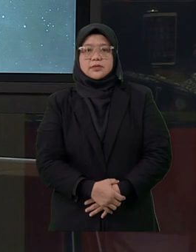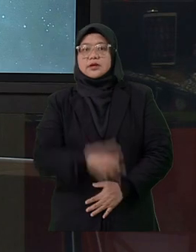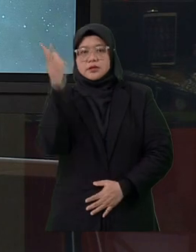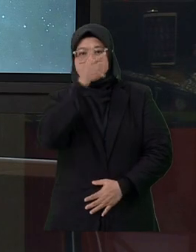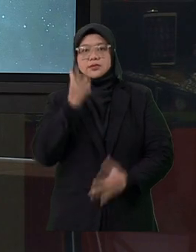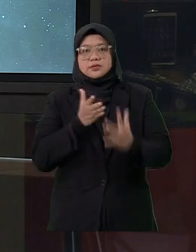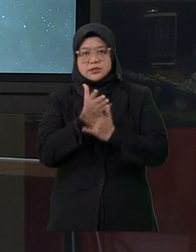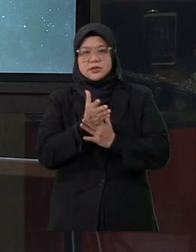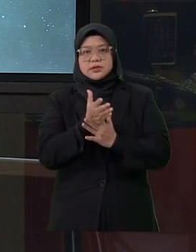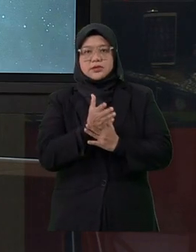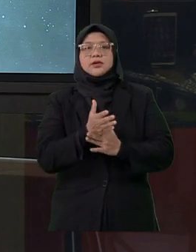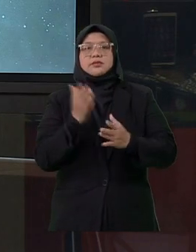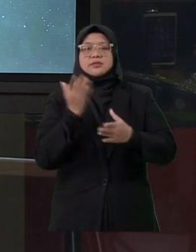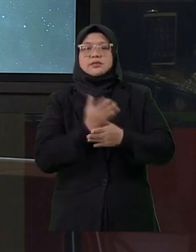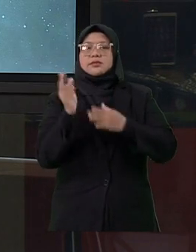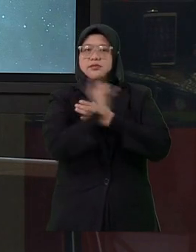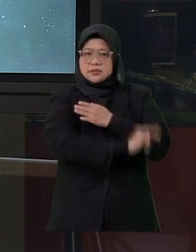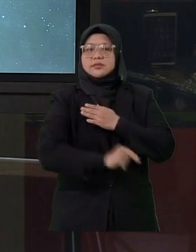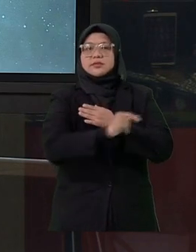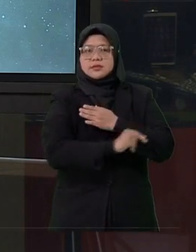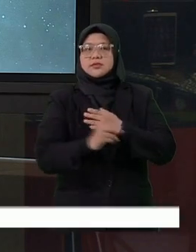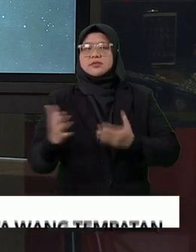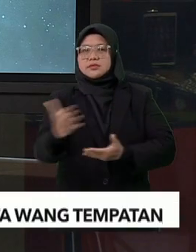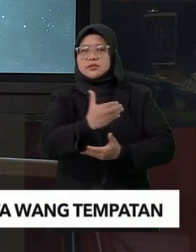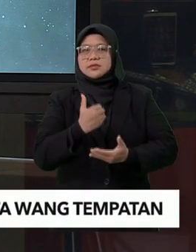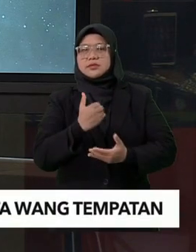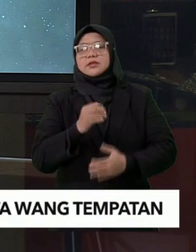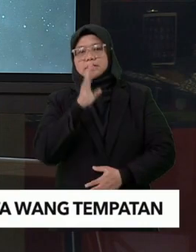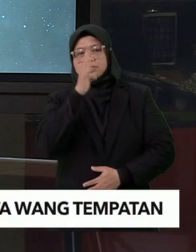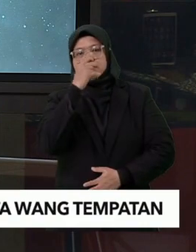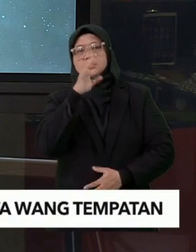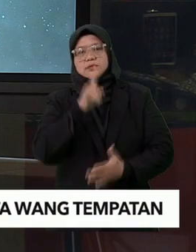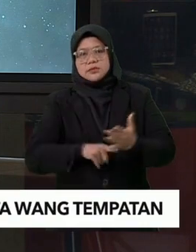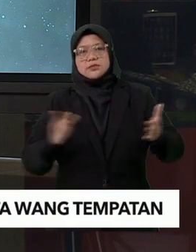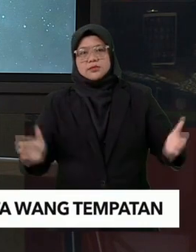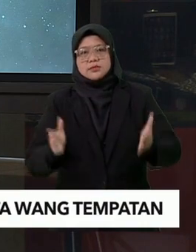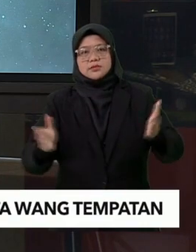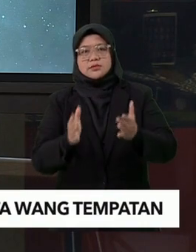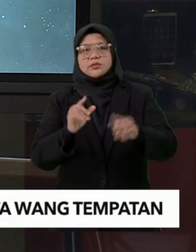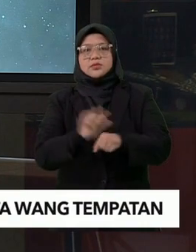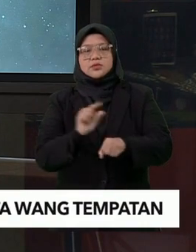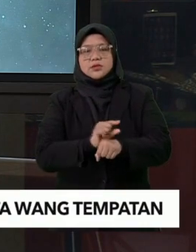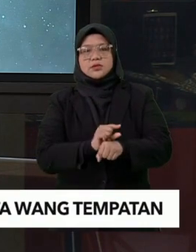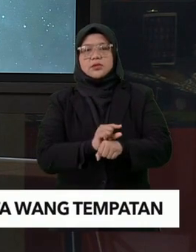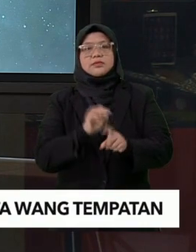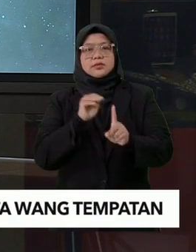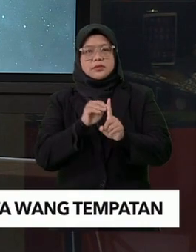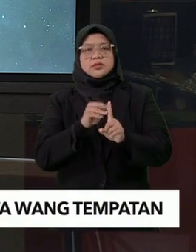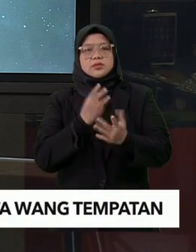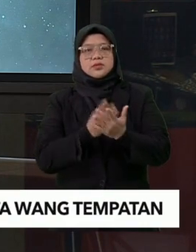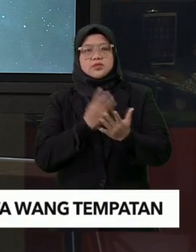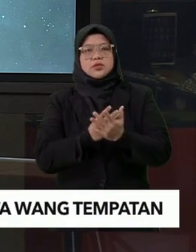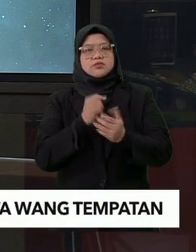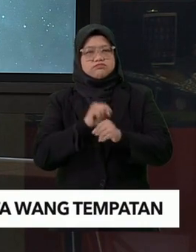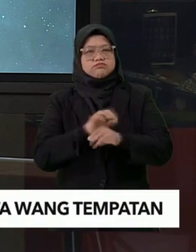kerajaan melalui bank negara Malaysia bnm mempelopori beberapa inisiatif bagi menggalakkan penggunaan mata Wang serantau secara